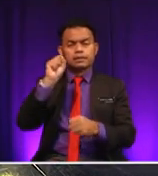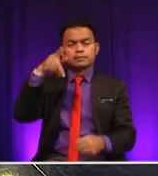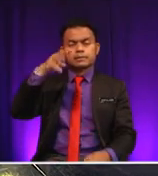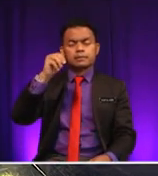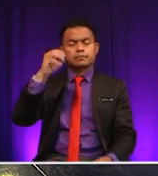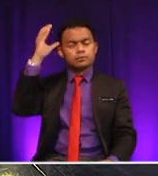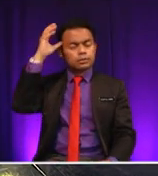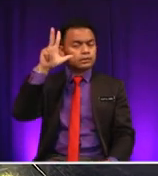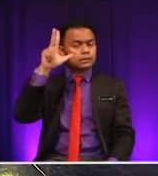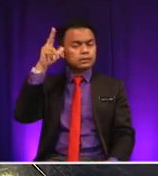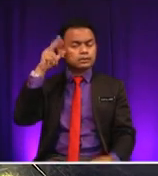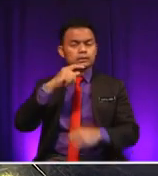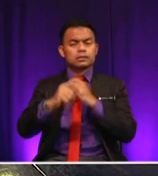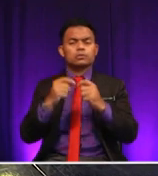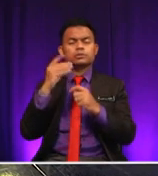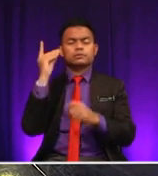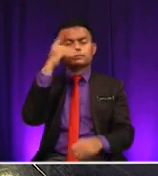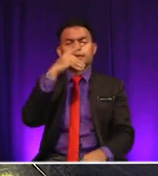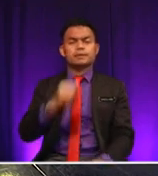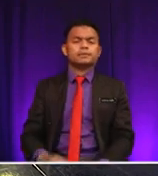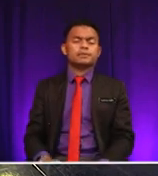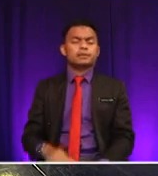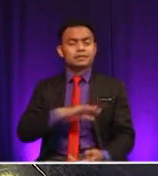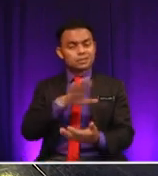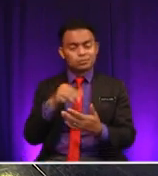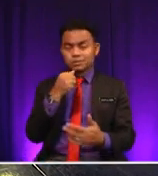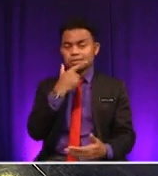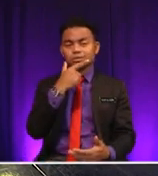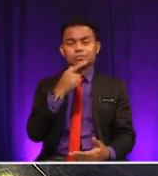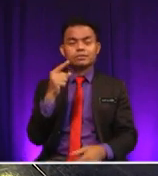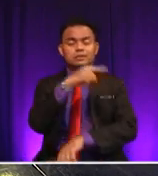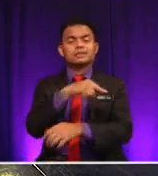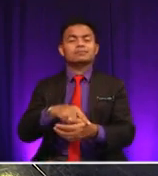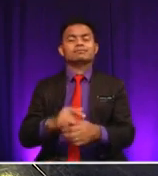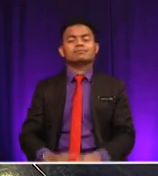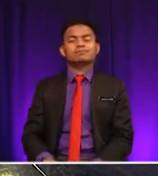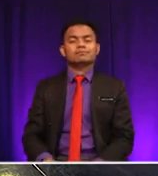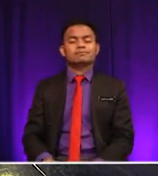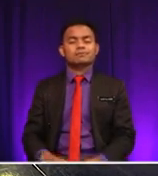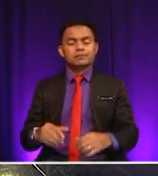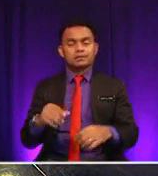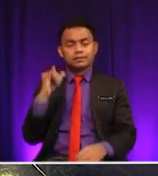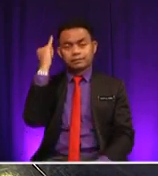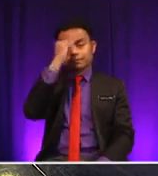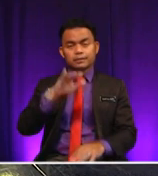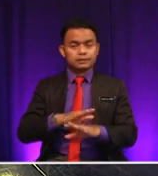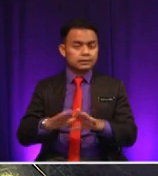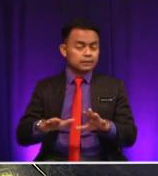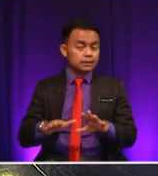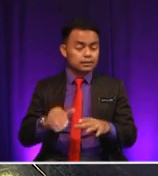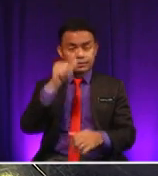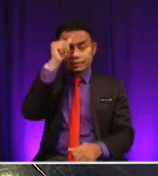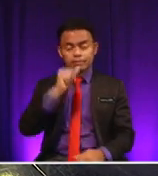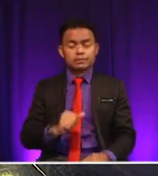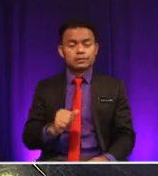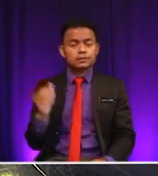masing-masing untuk sama-sama kita belajar bagi topik hari ini jadi Islam sudah tak sabar Apakah kita mulaikan dengan wadah perbincangan kita